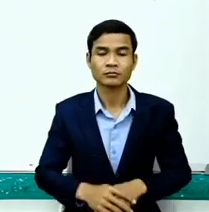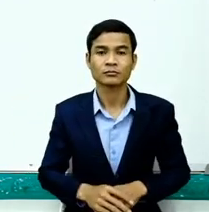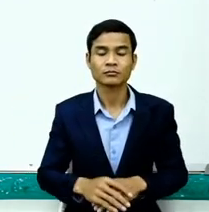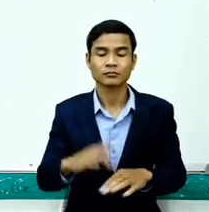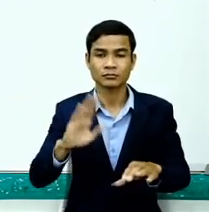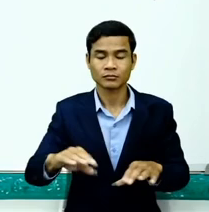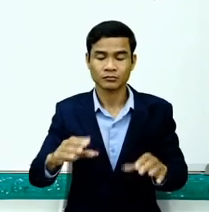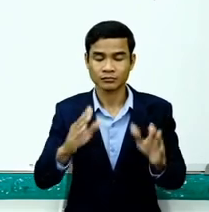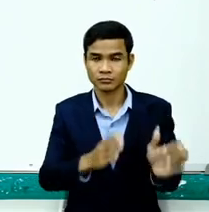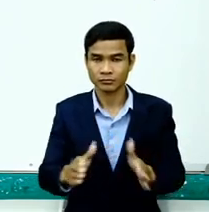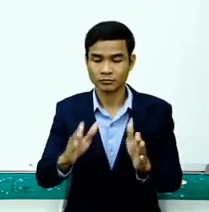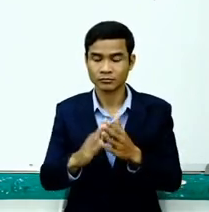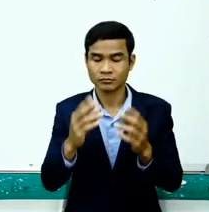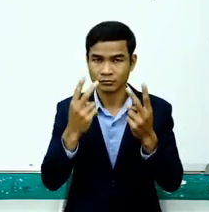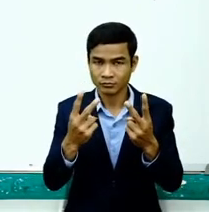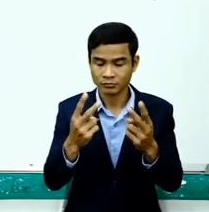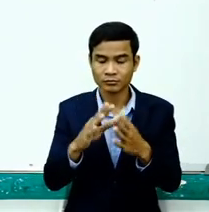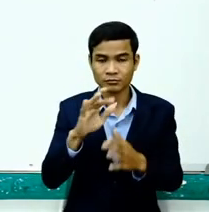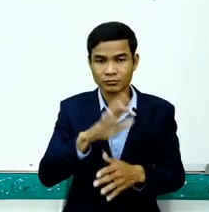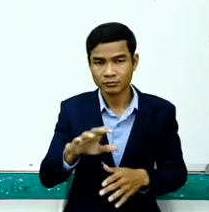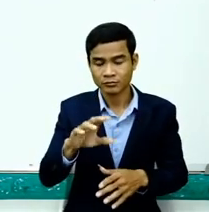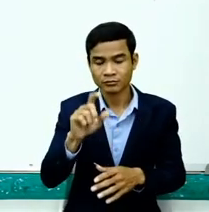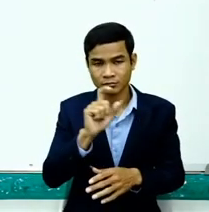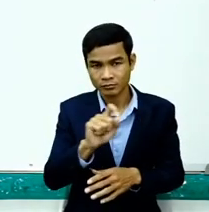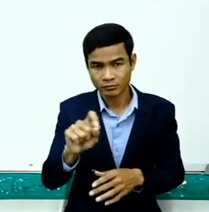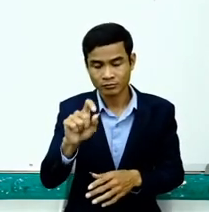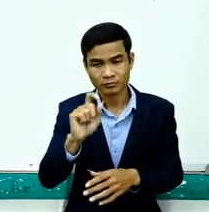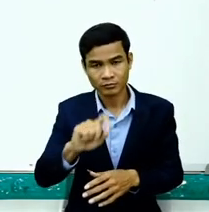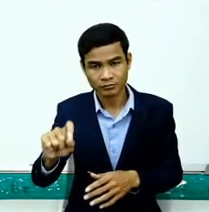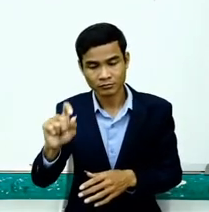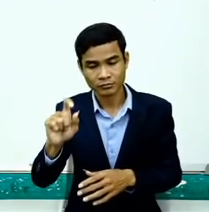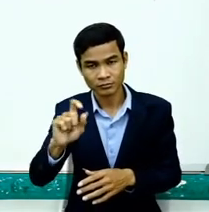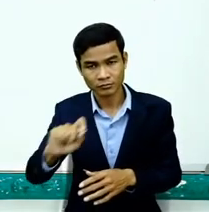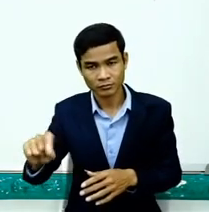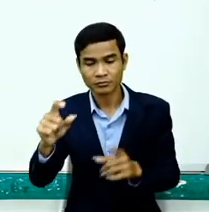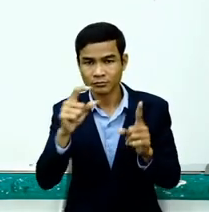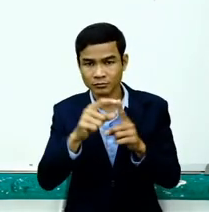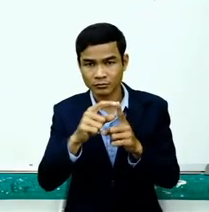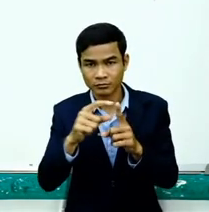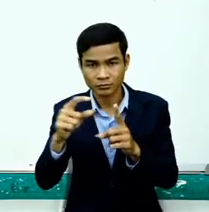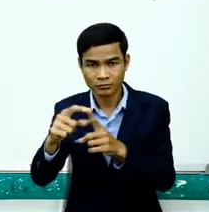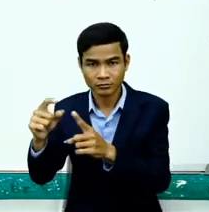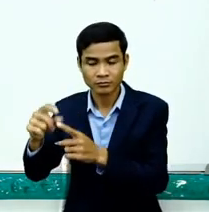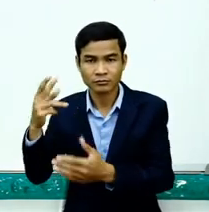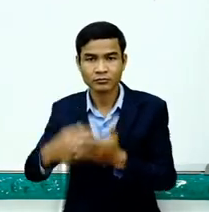ta kon triem khluon chou ruom bom peing chlai prab nek kru tha trou bom peing piak avai khla